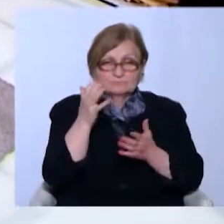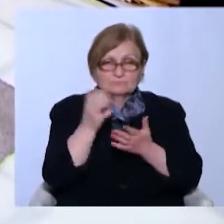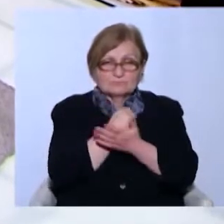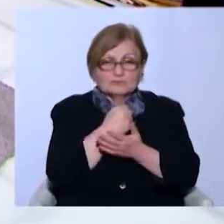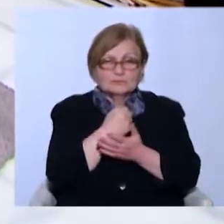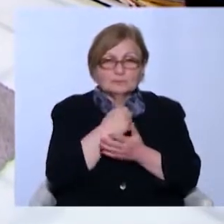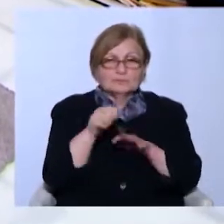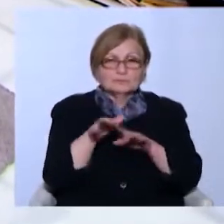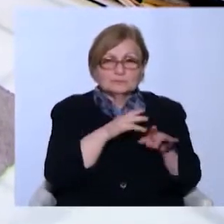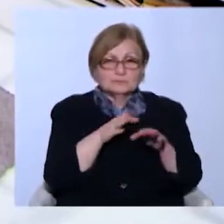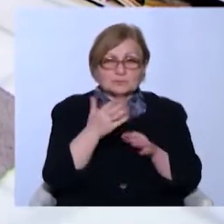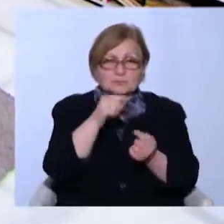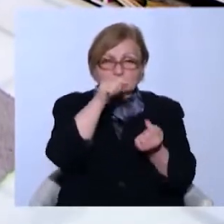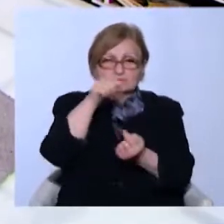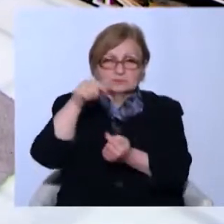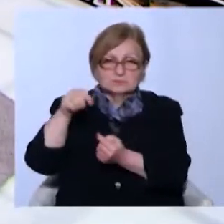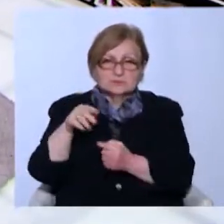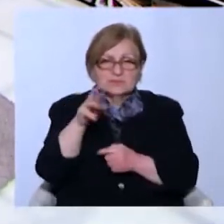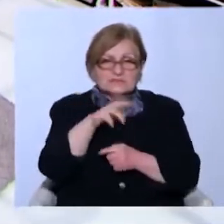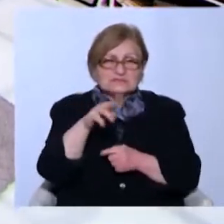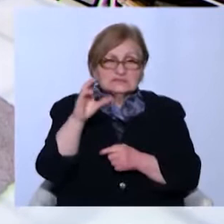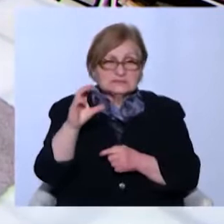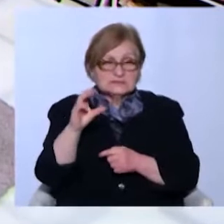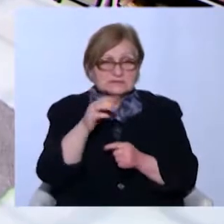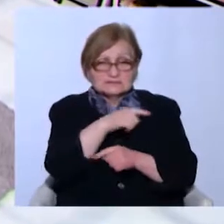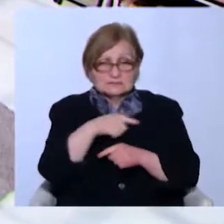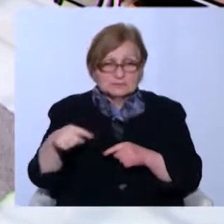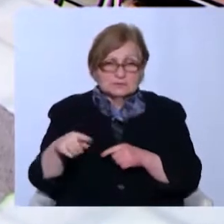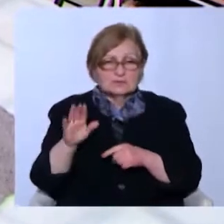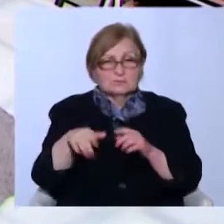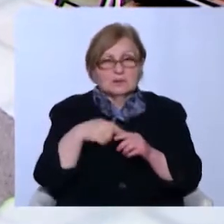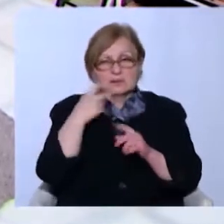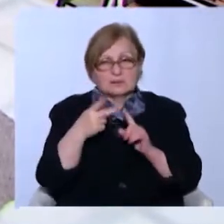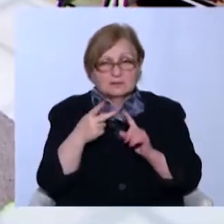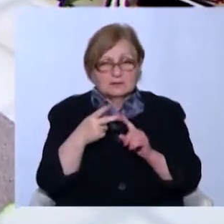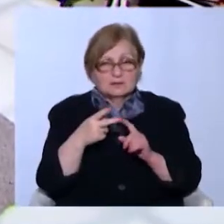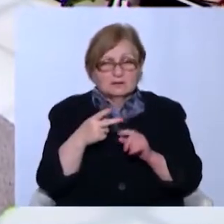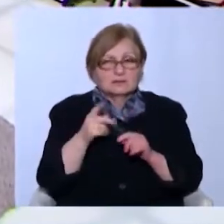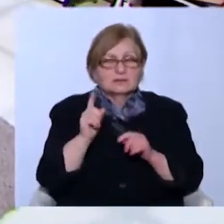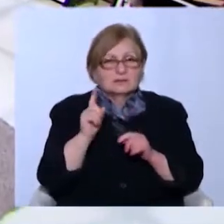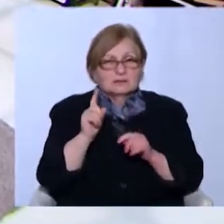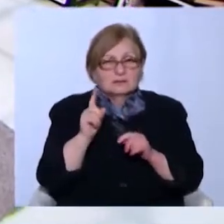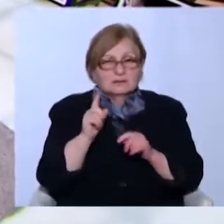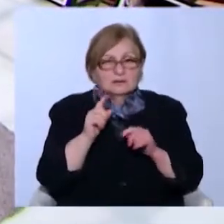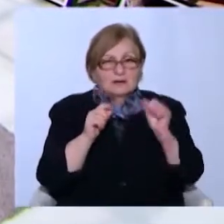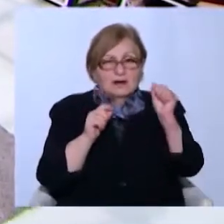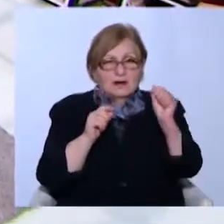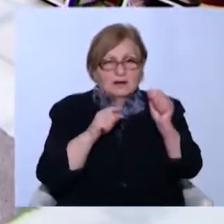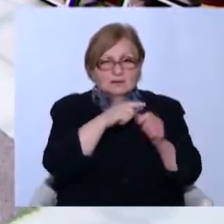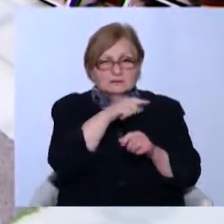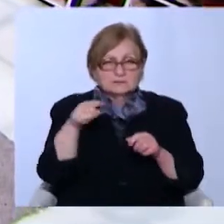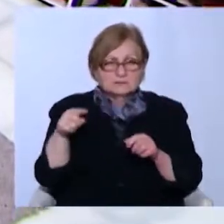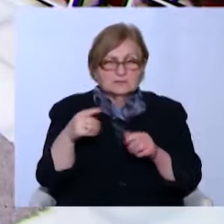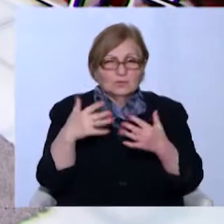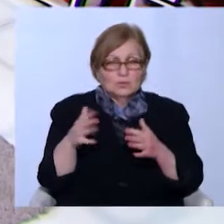ის ფუნქცია, რომლის შესაბამისი გრაფიკი BC წფე არის. შემდეგი ნაბიჯი იყოს, რომ გავიაზროთ ის, რომ აწფეს და უკვე